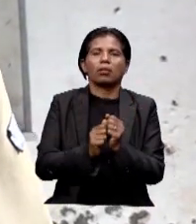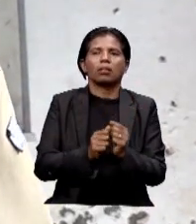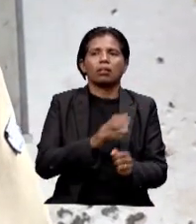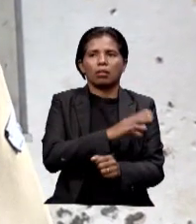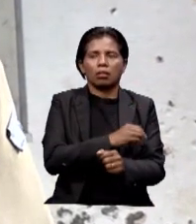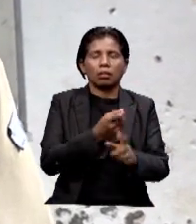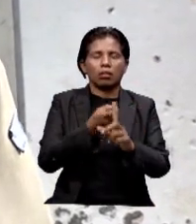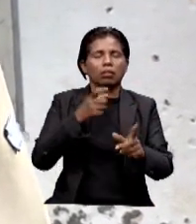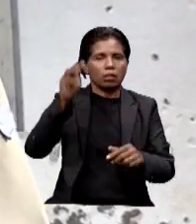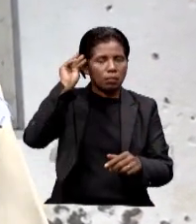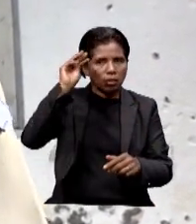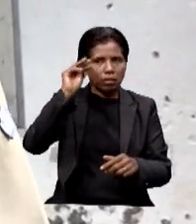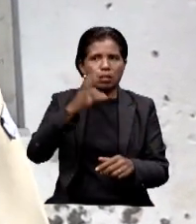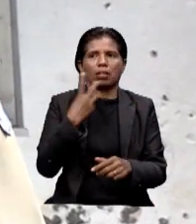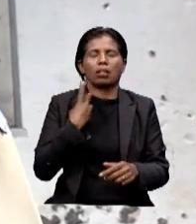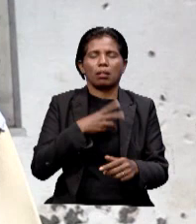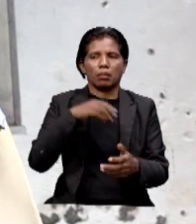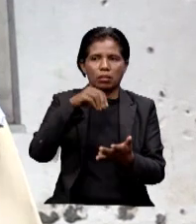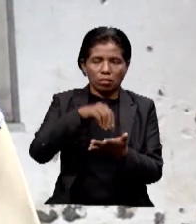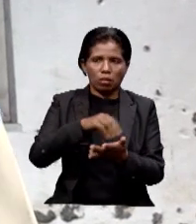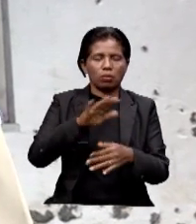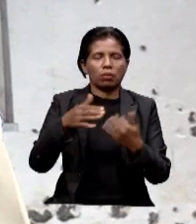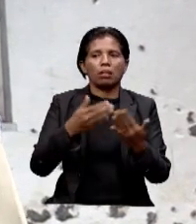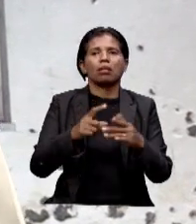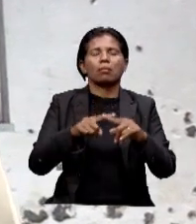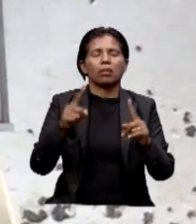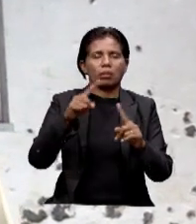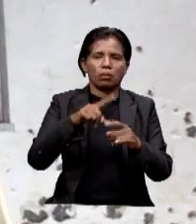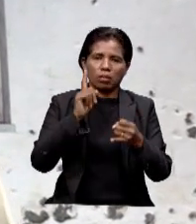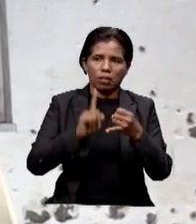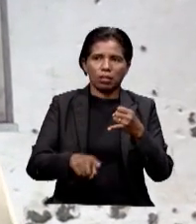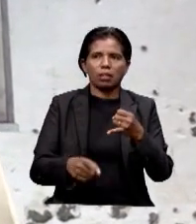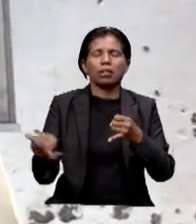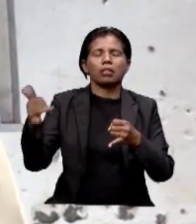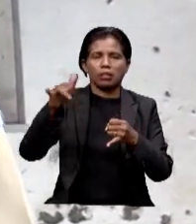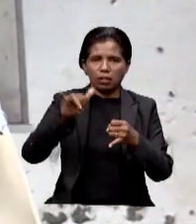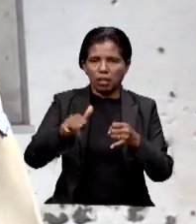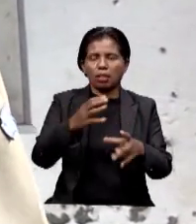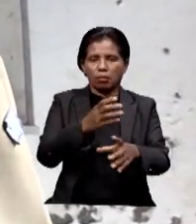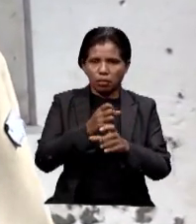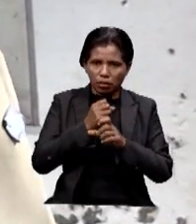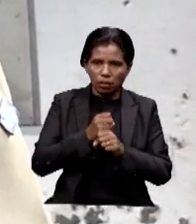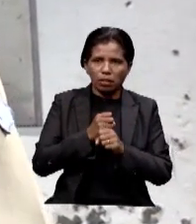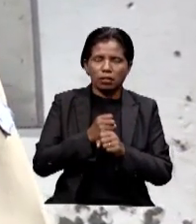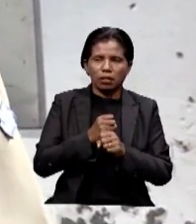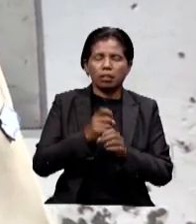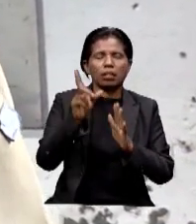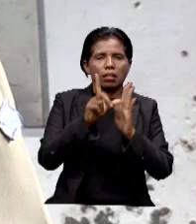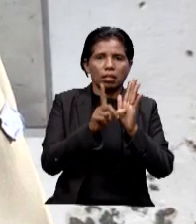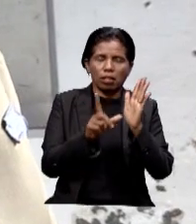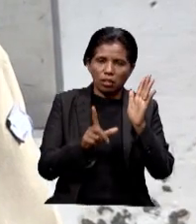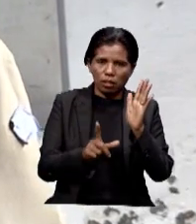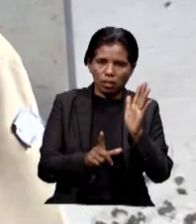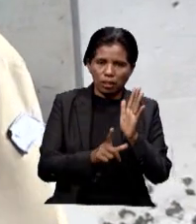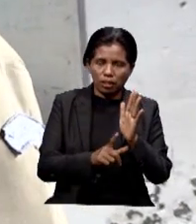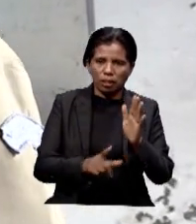be mai ministério ne. Ami anexa kedas bahutu. Mas to ikus fila fali mai, sir nebe maksimu iha be lista elektronika